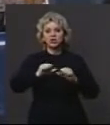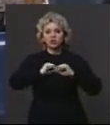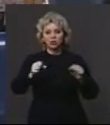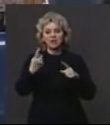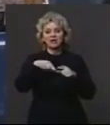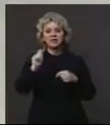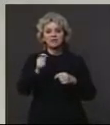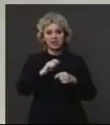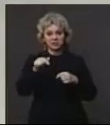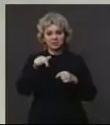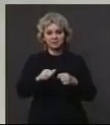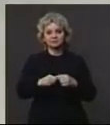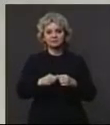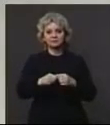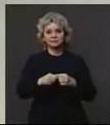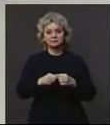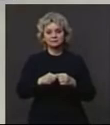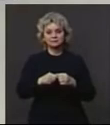героев этой войны.